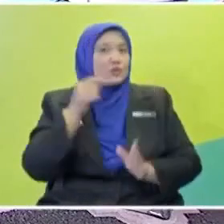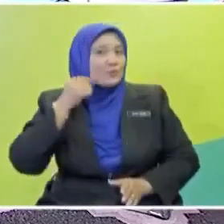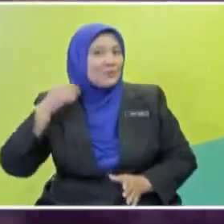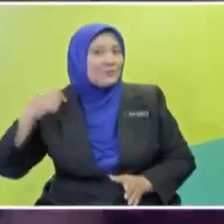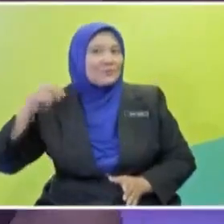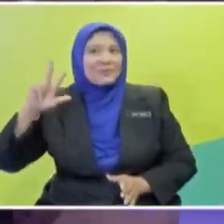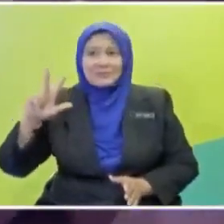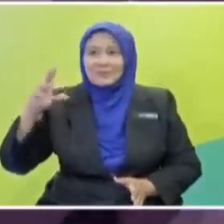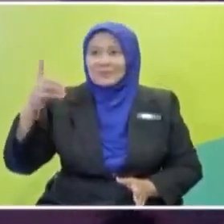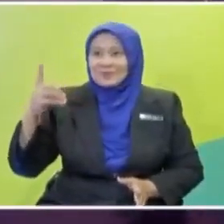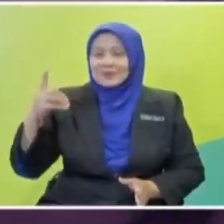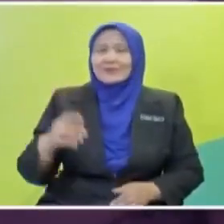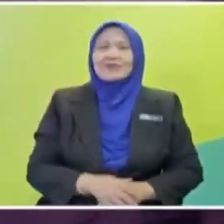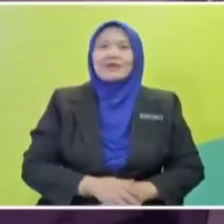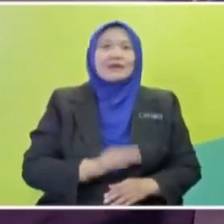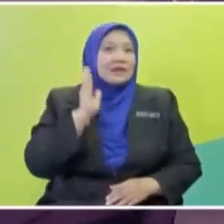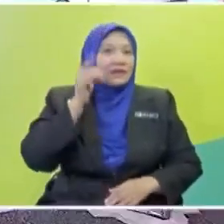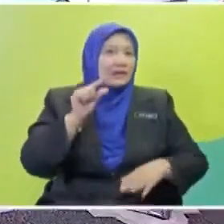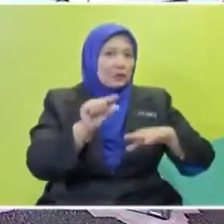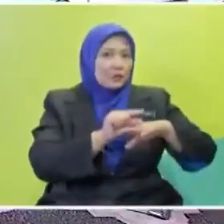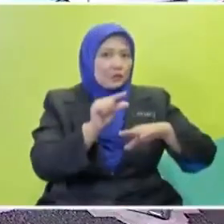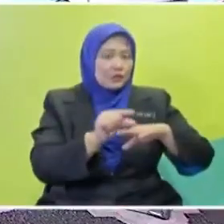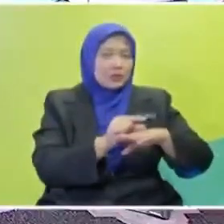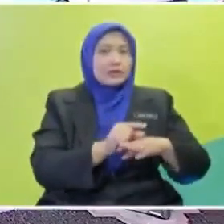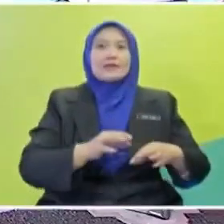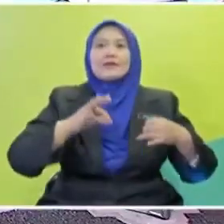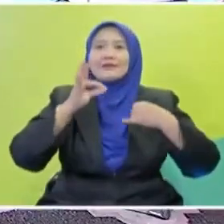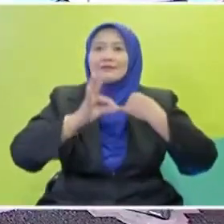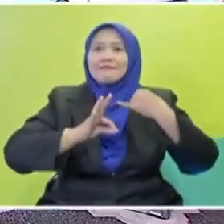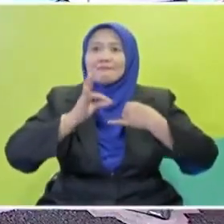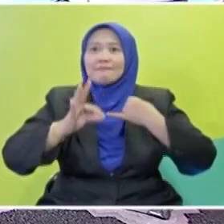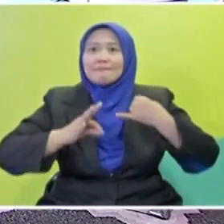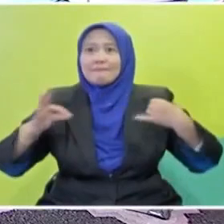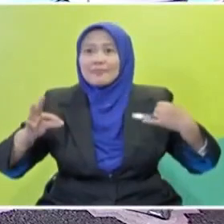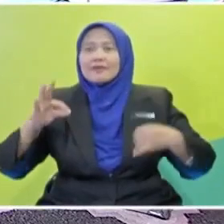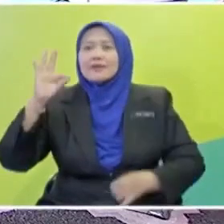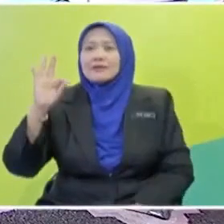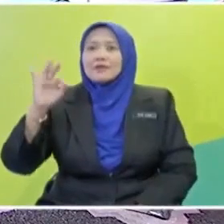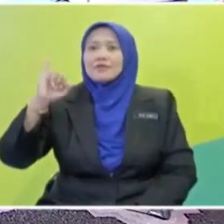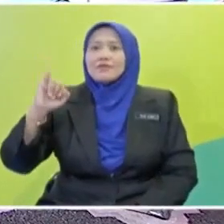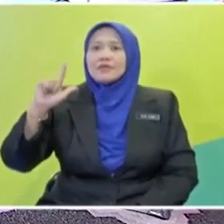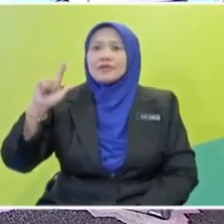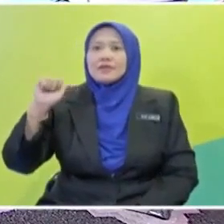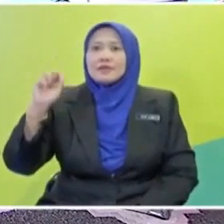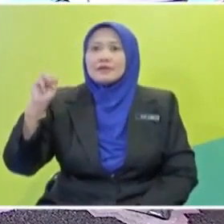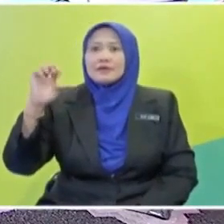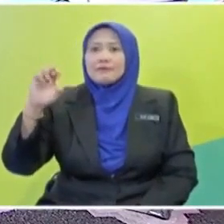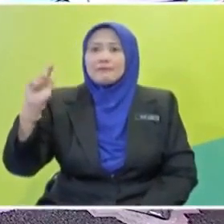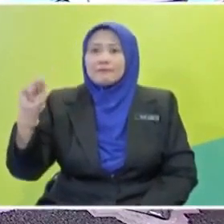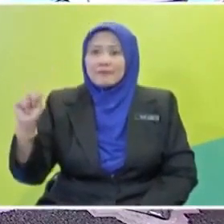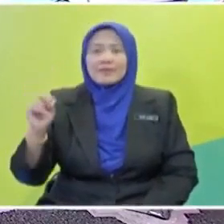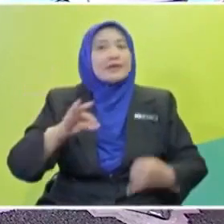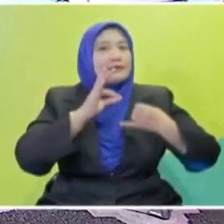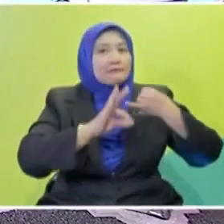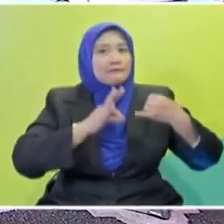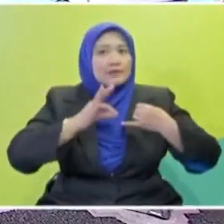jadi kita gunakan filamen. Okey, yang ini kita panggil yang warna-warni ni, kita gunakan filamen. Kita panggil sebagai filamen. Okey, filamen ni akan dimasukkan dalam pen 3D ni